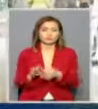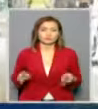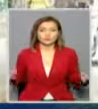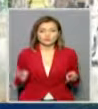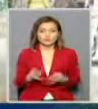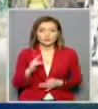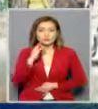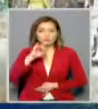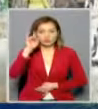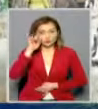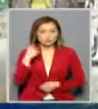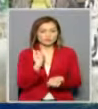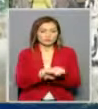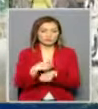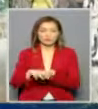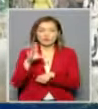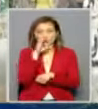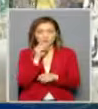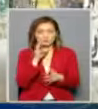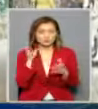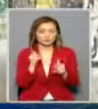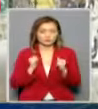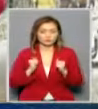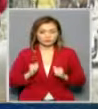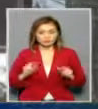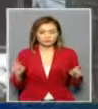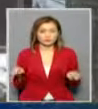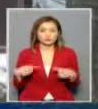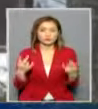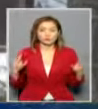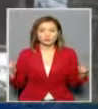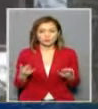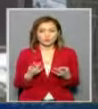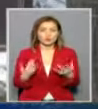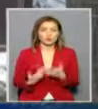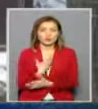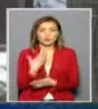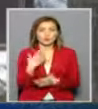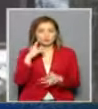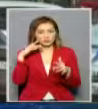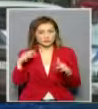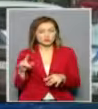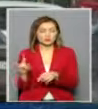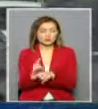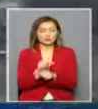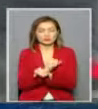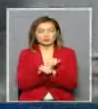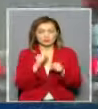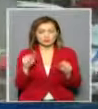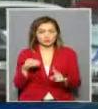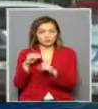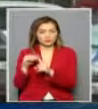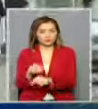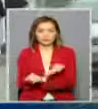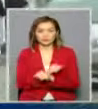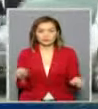Впереди у Казахстана немало побед, поэтому нужно сохранять спокойствие и восстановить стабильность в стране. Нельзя поддаваться ложным призывам тех, кто преследует